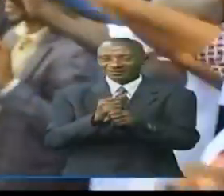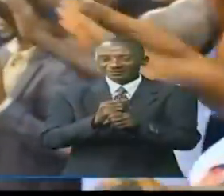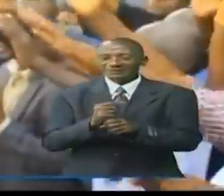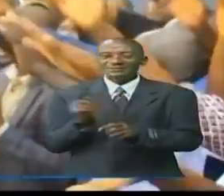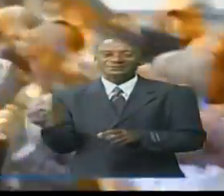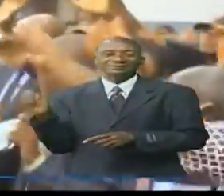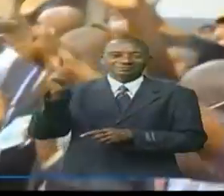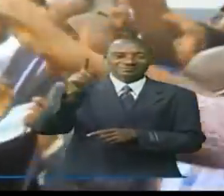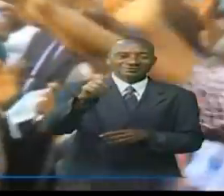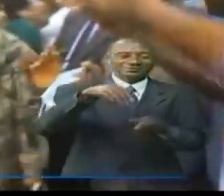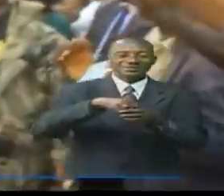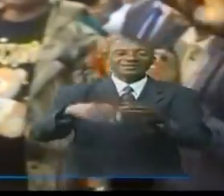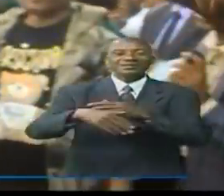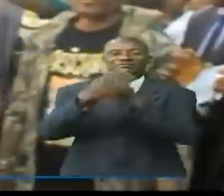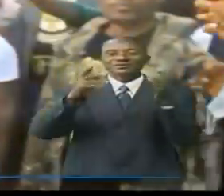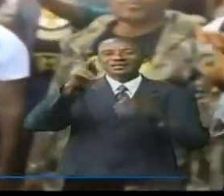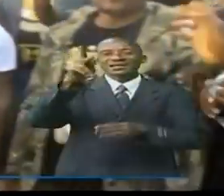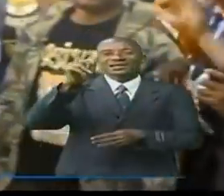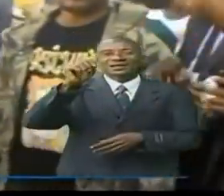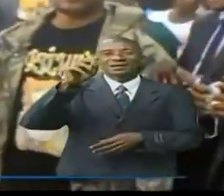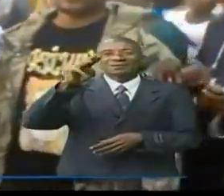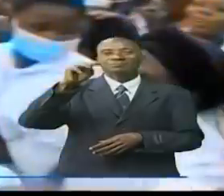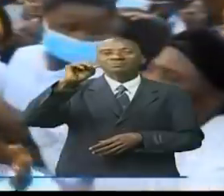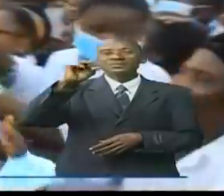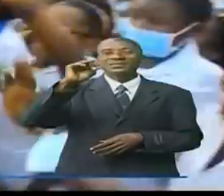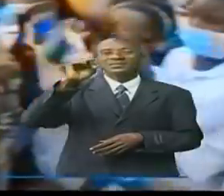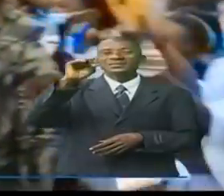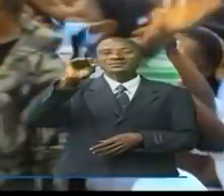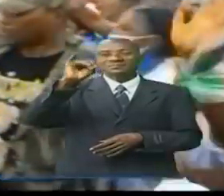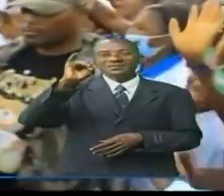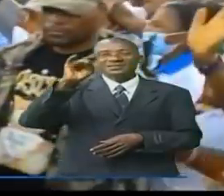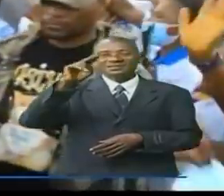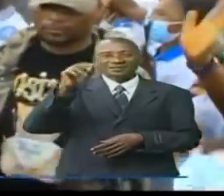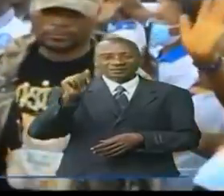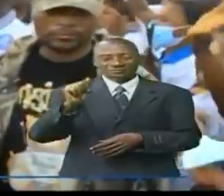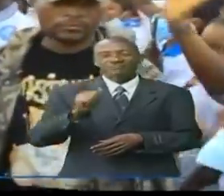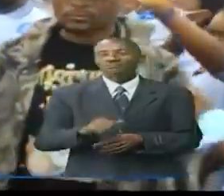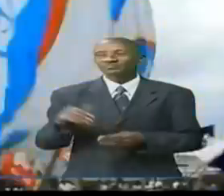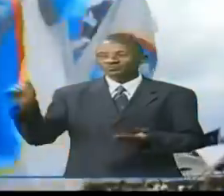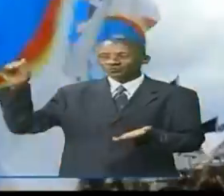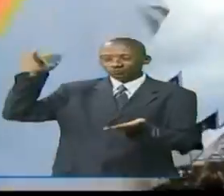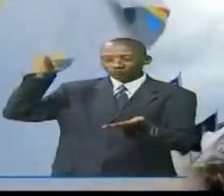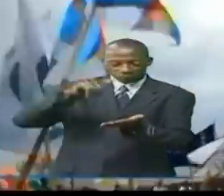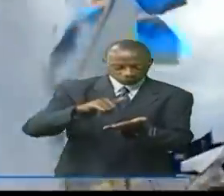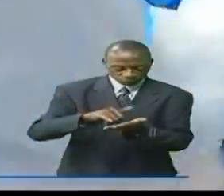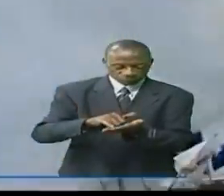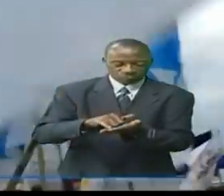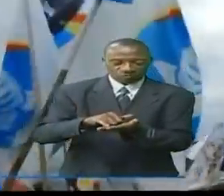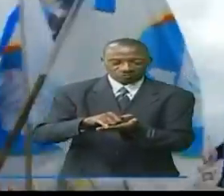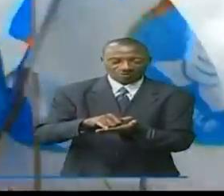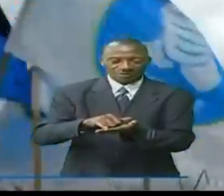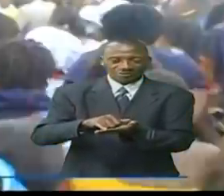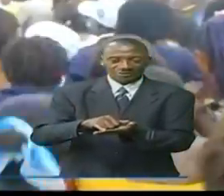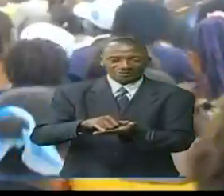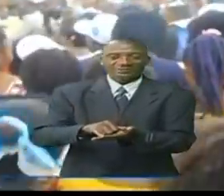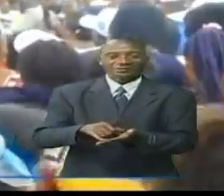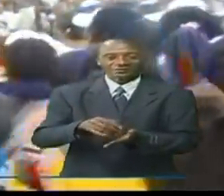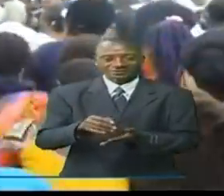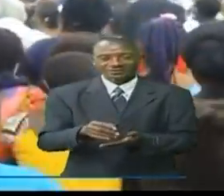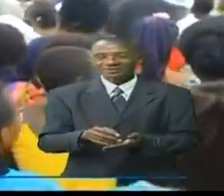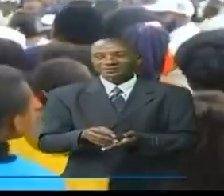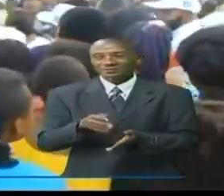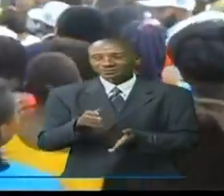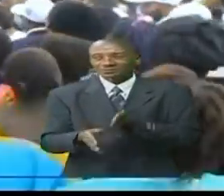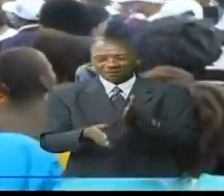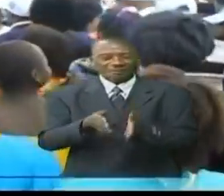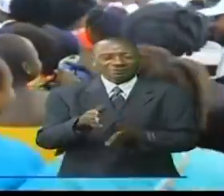sont mobilisés pour un accueil digne de son rang. De l'aéroport au gouvernorat, sous la pluie, Véronique Kilumbankulu a battu les